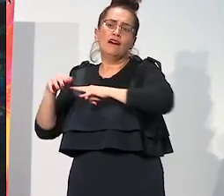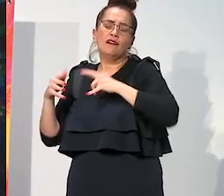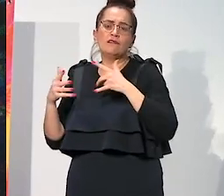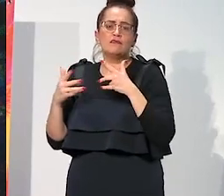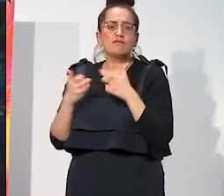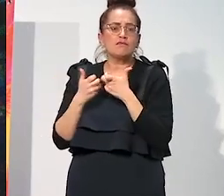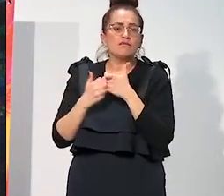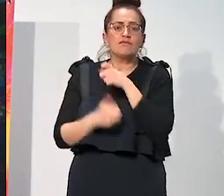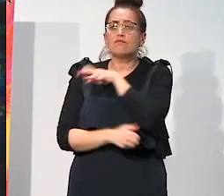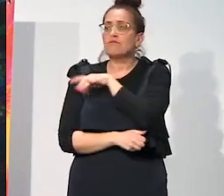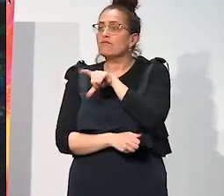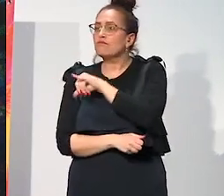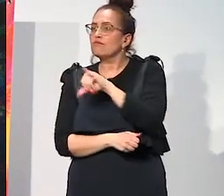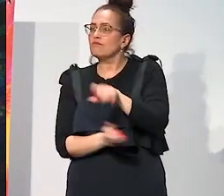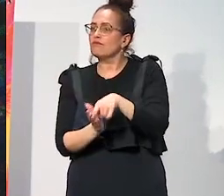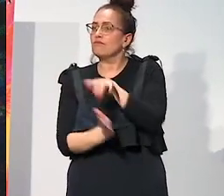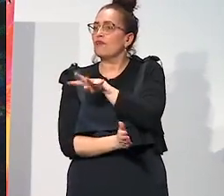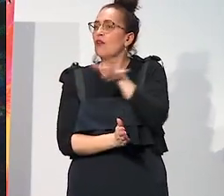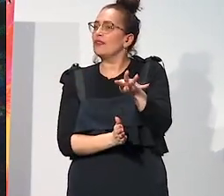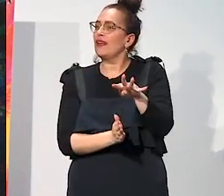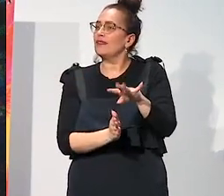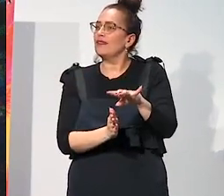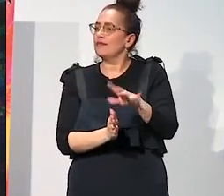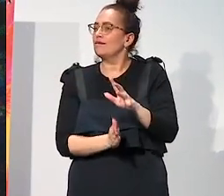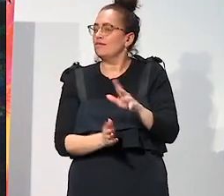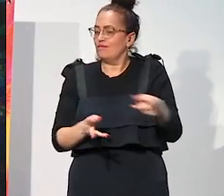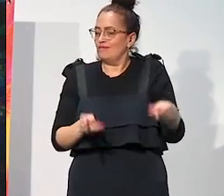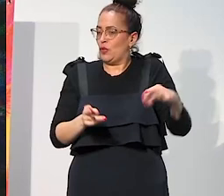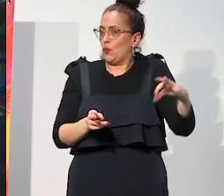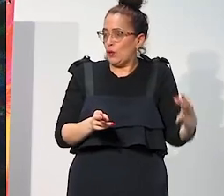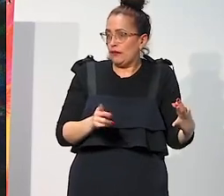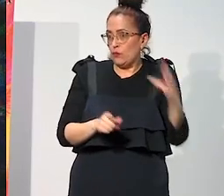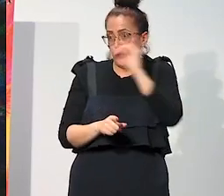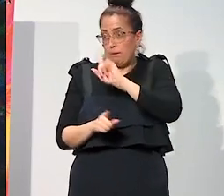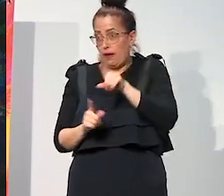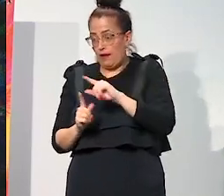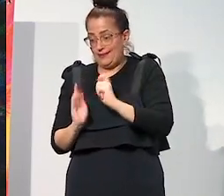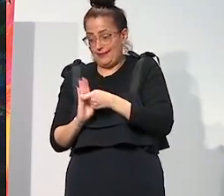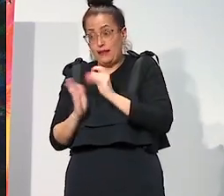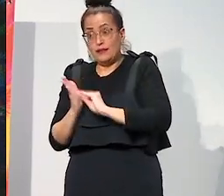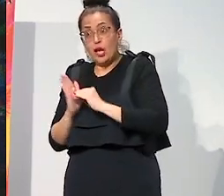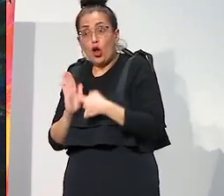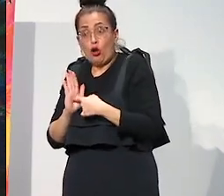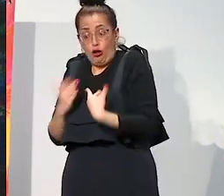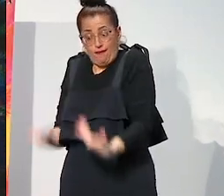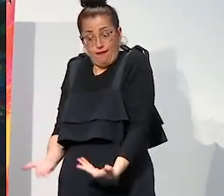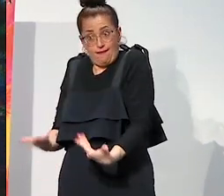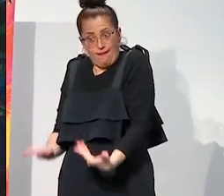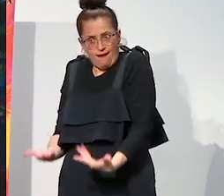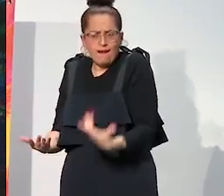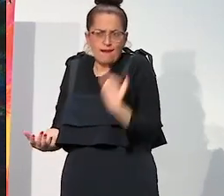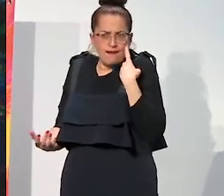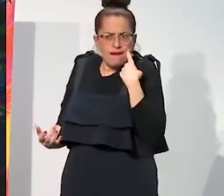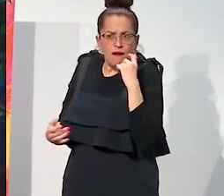de 42 à 44, évidemment, mais ce livre, je l'ai aussi écrit dans le monde où on vit aujourd'hui. Ça veut dire dans une Europe où peu à